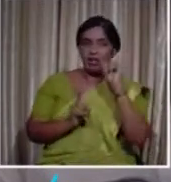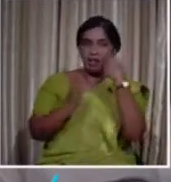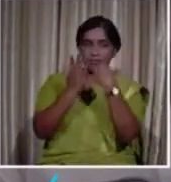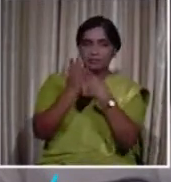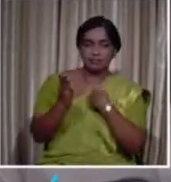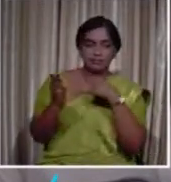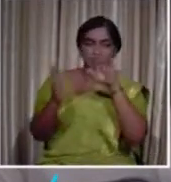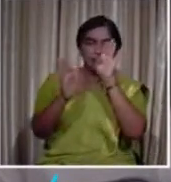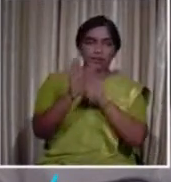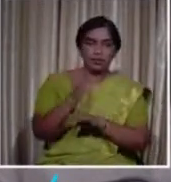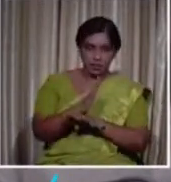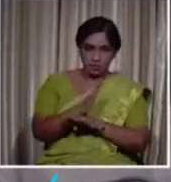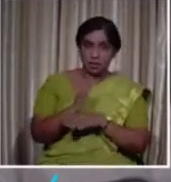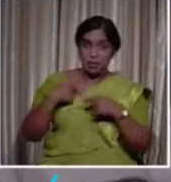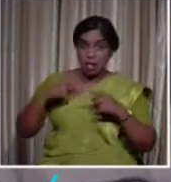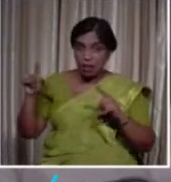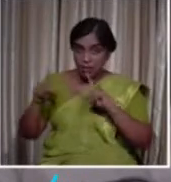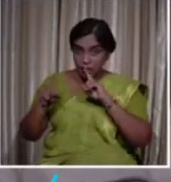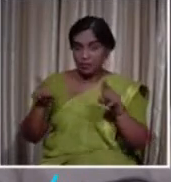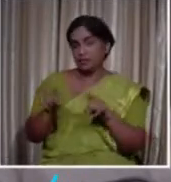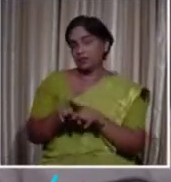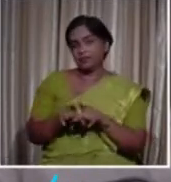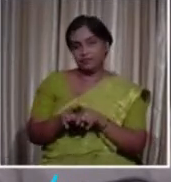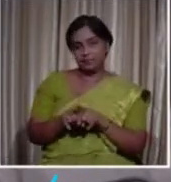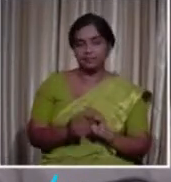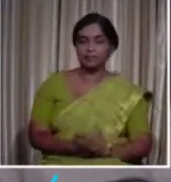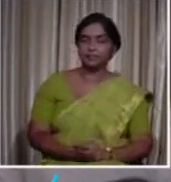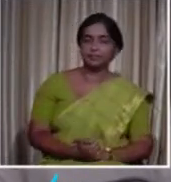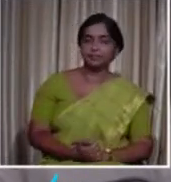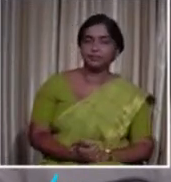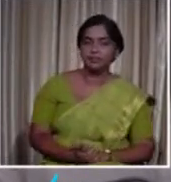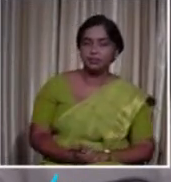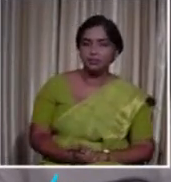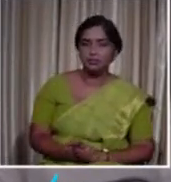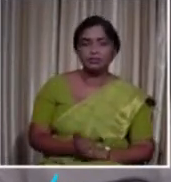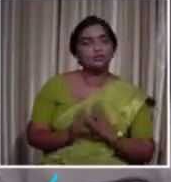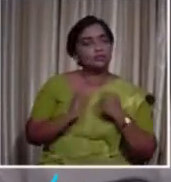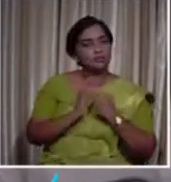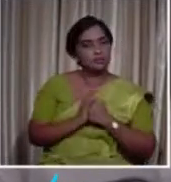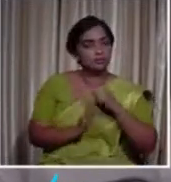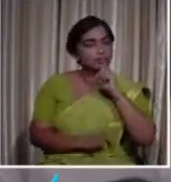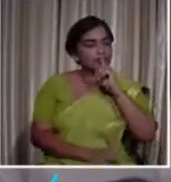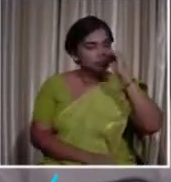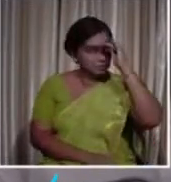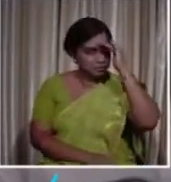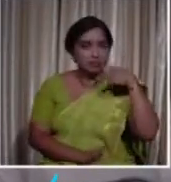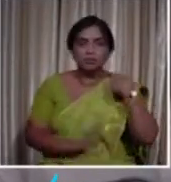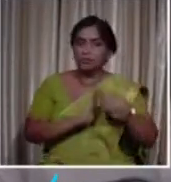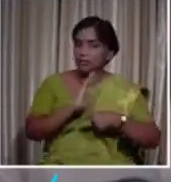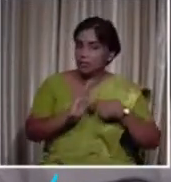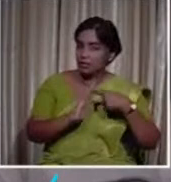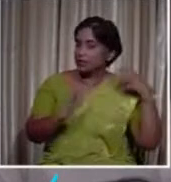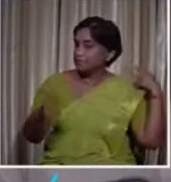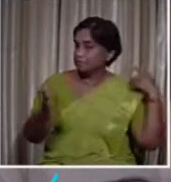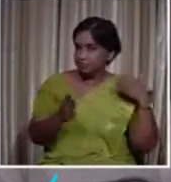योजनाव इवत् कर गनीम पिलिबंदव गरु कथानायकतुमनि लंका